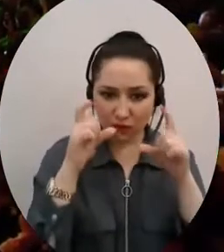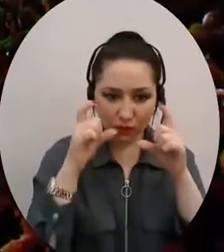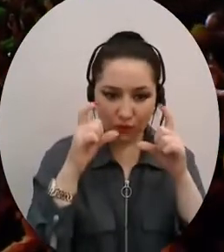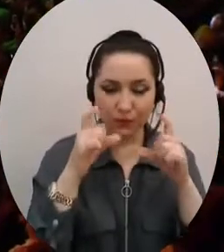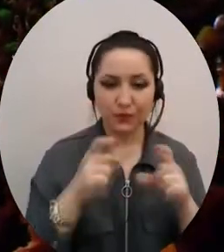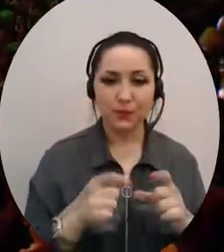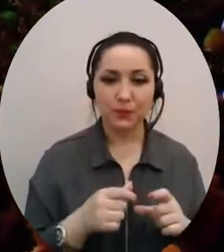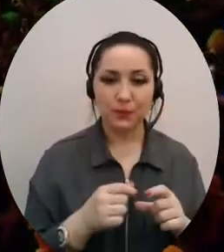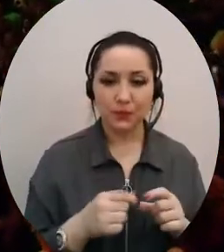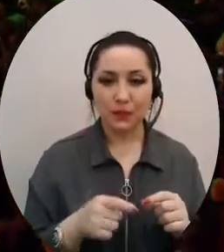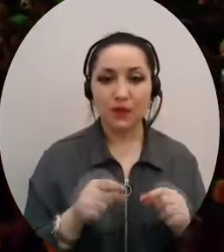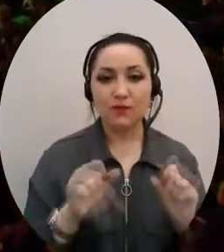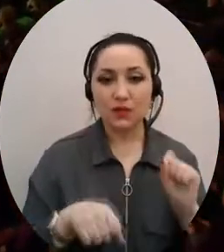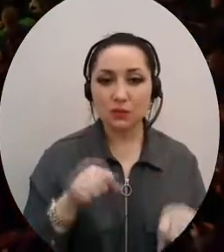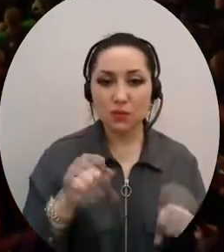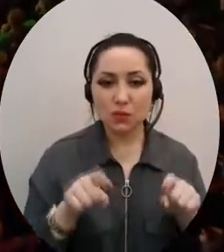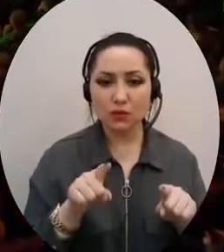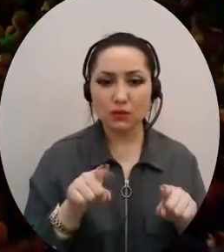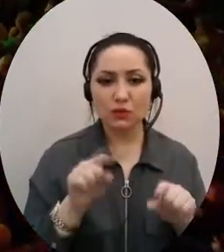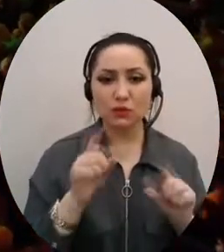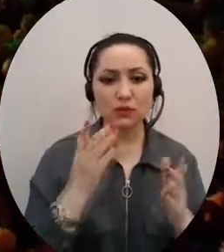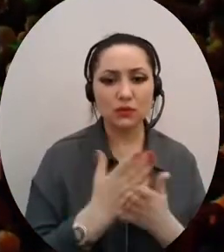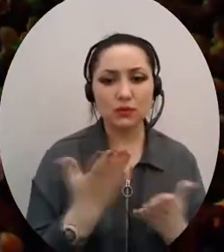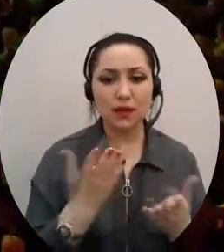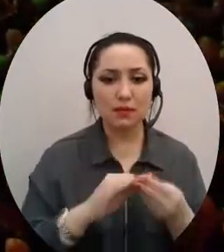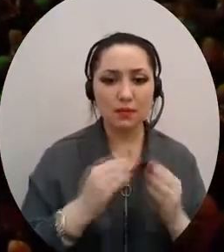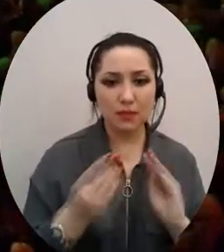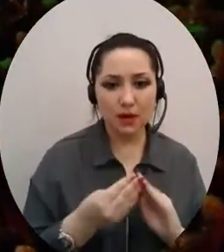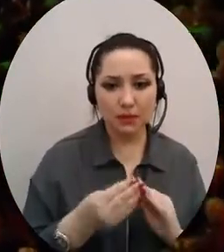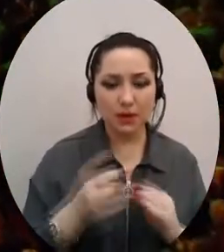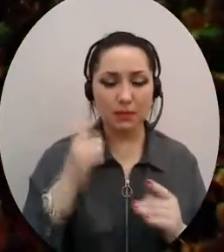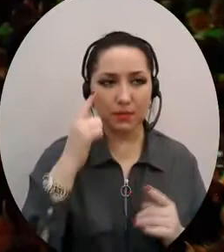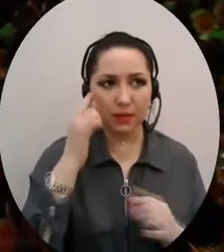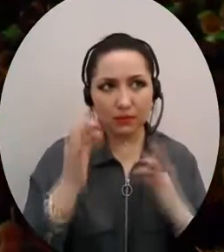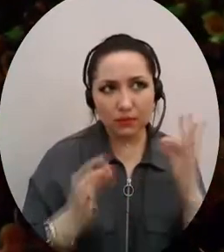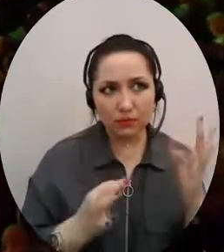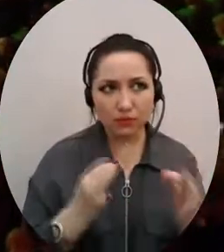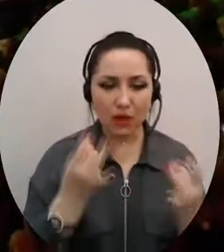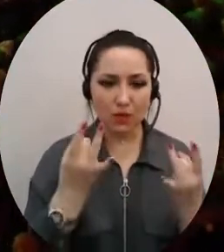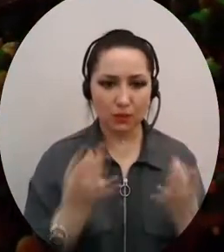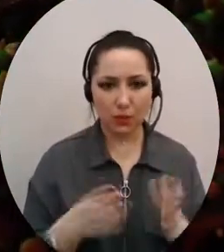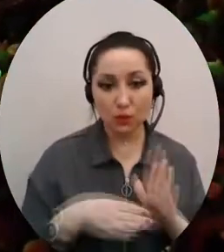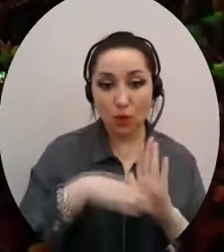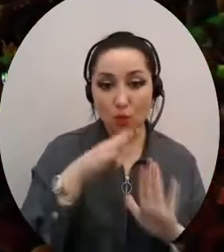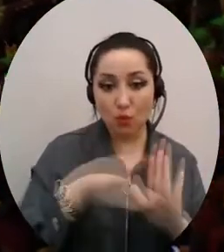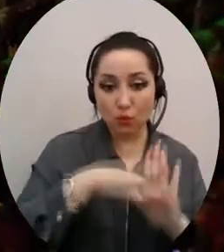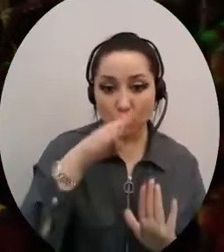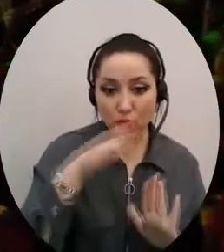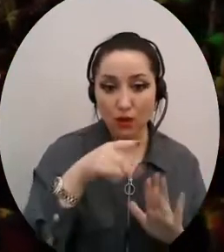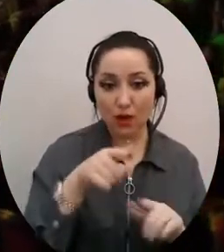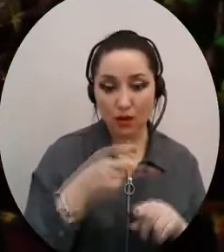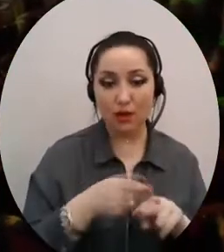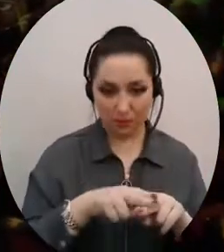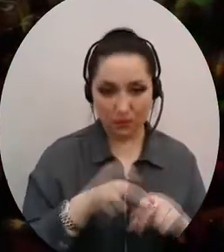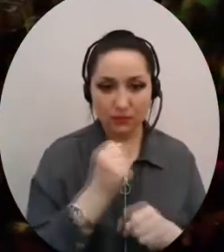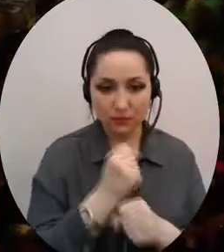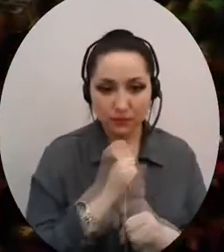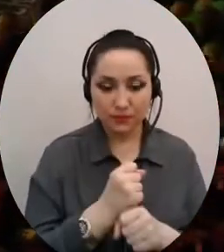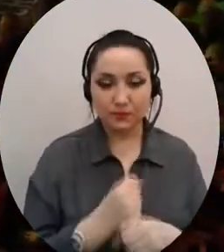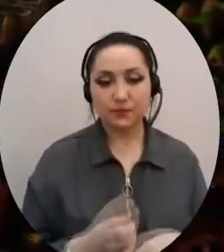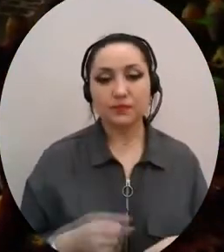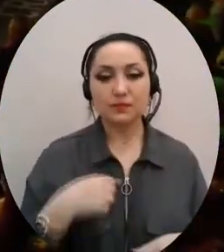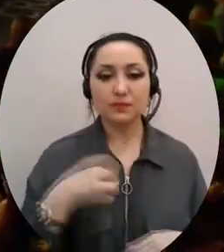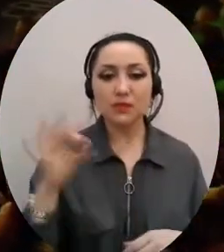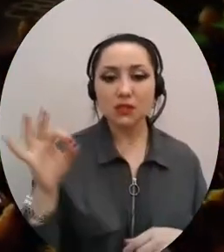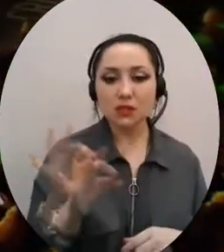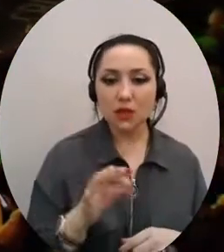с возможностью того, что если есть какая-то проблема, проанализируйте и просто улучшайте это. И это работает. И знаете, мы часто